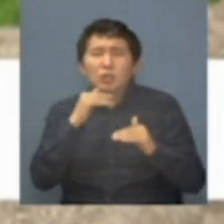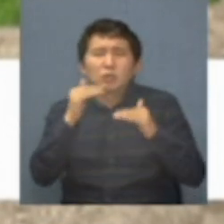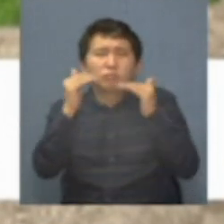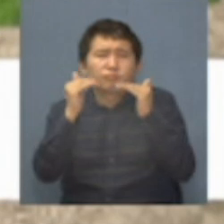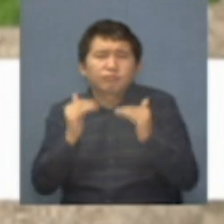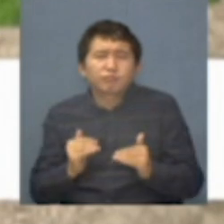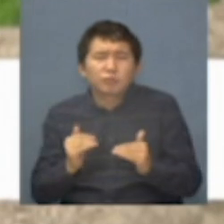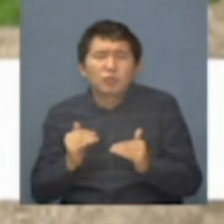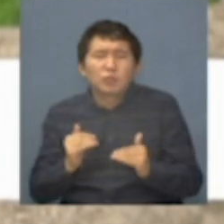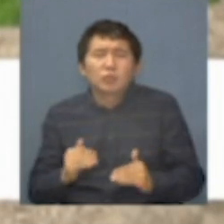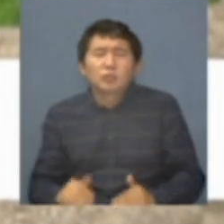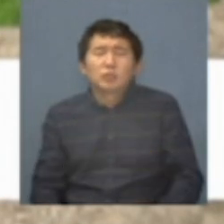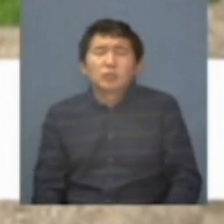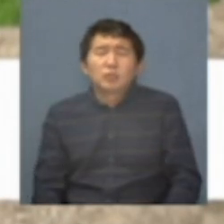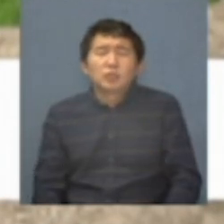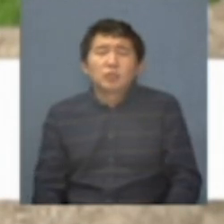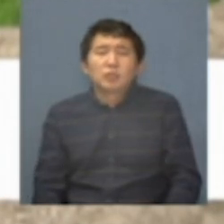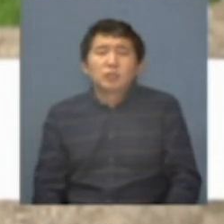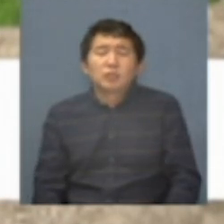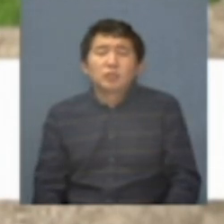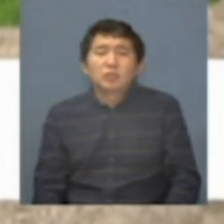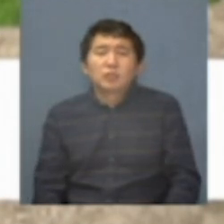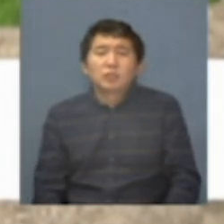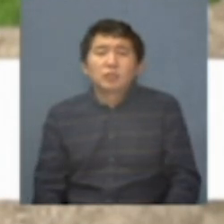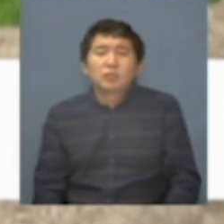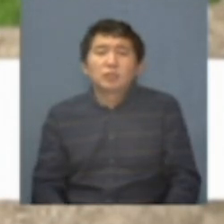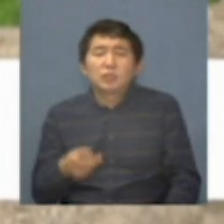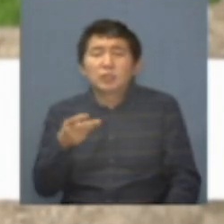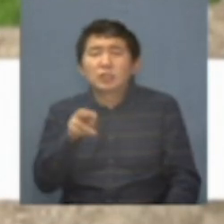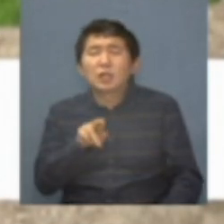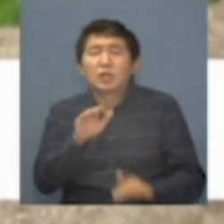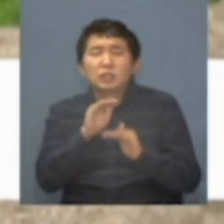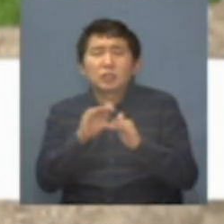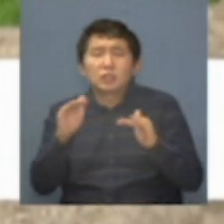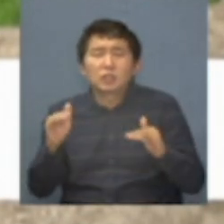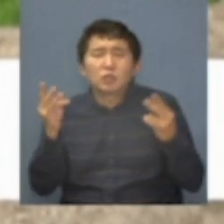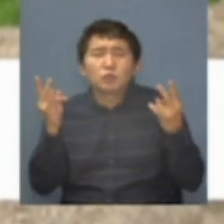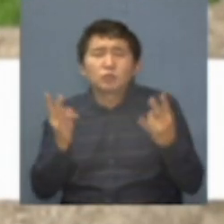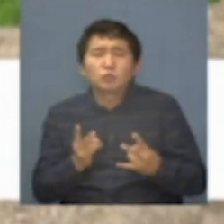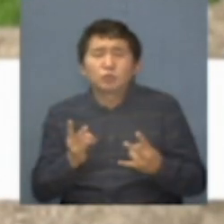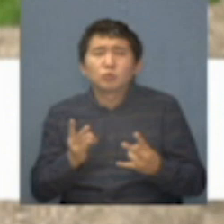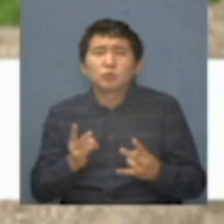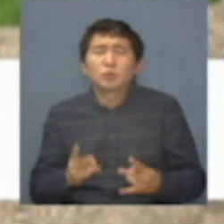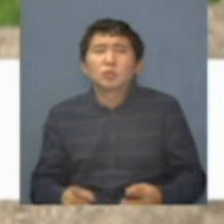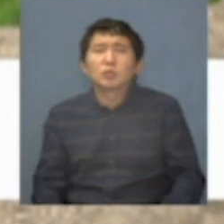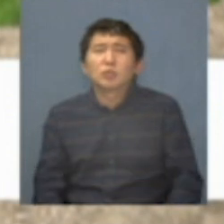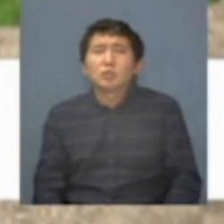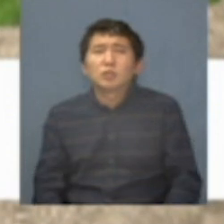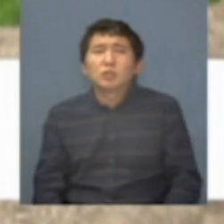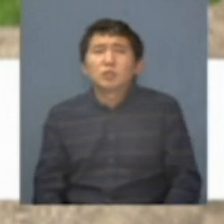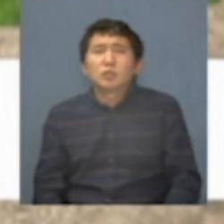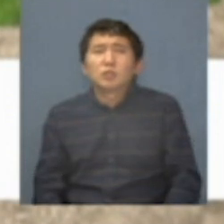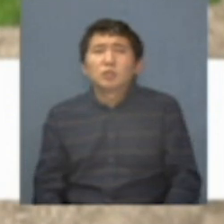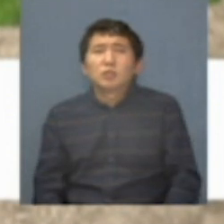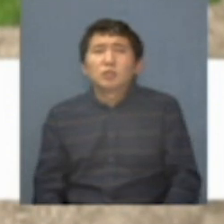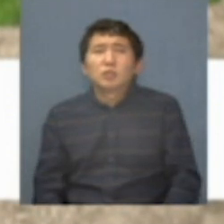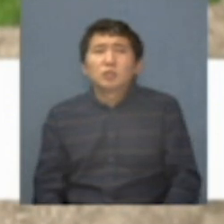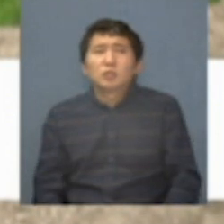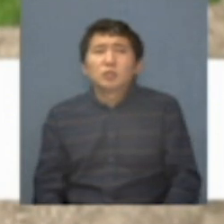неснежные, так скажем, периоды, допустим, для детей необходимо снижить данную